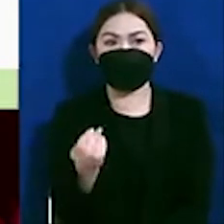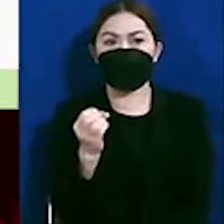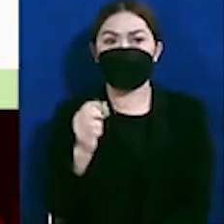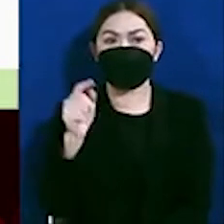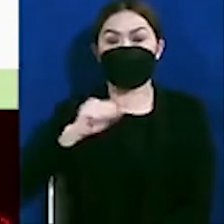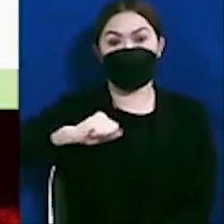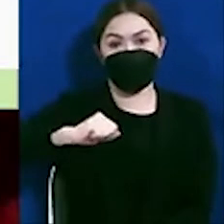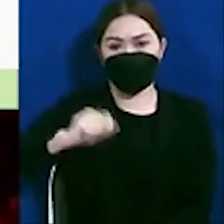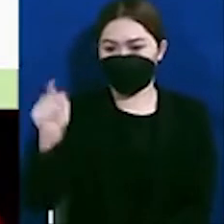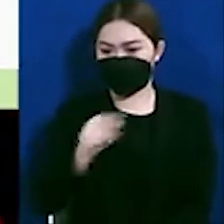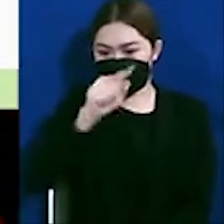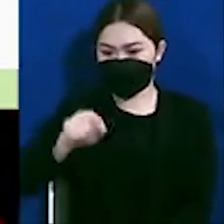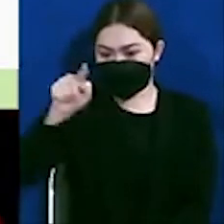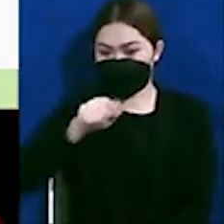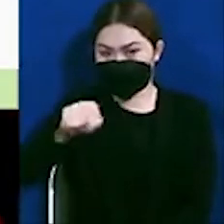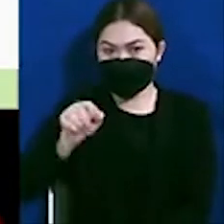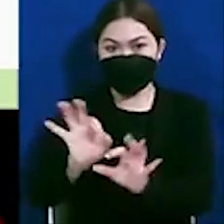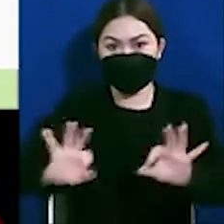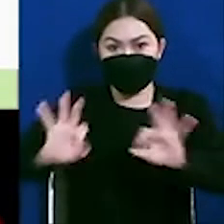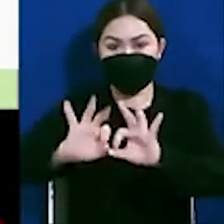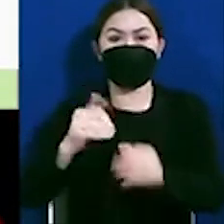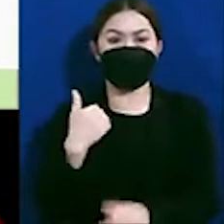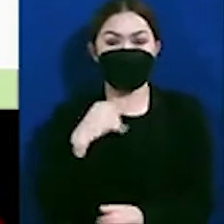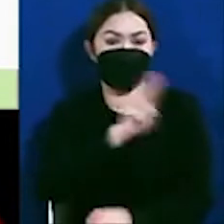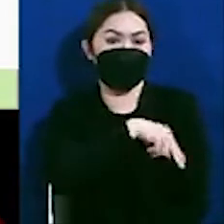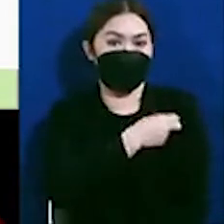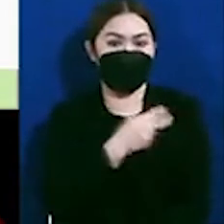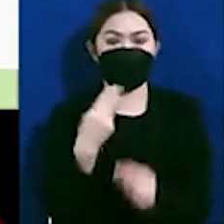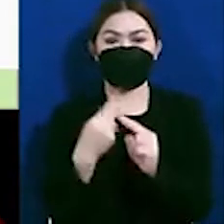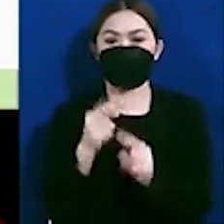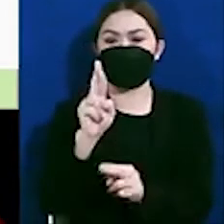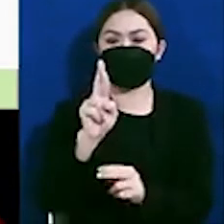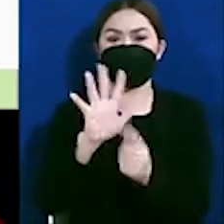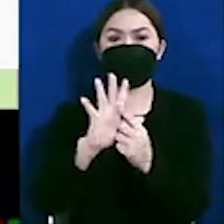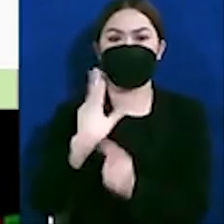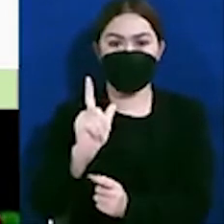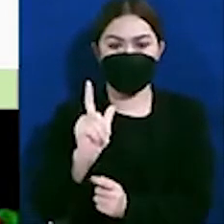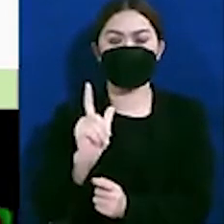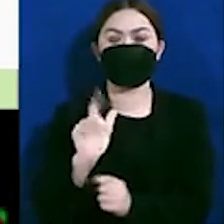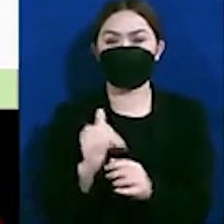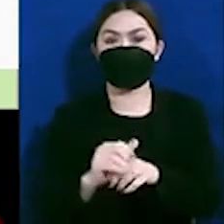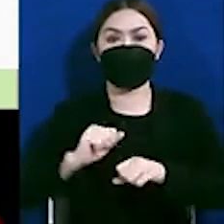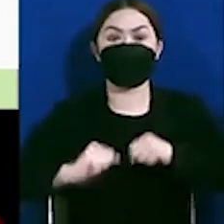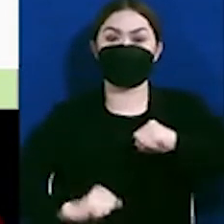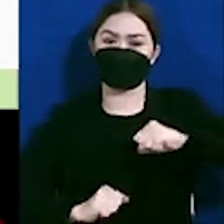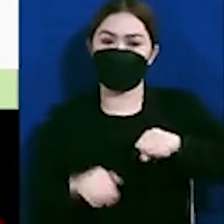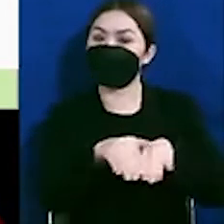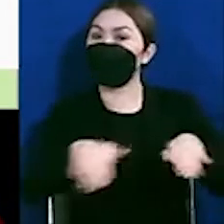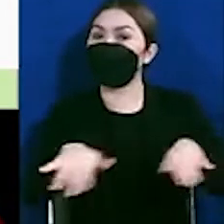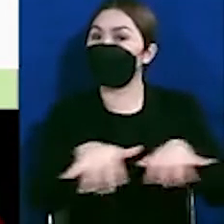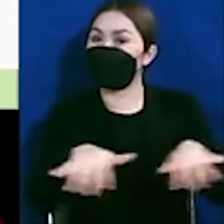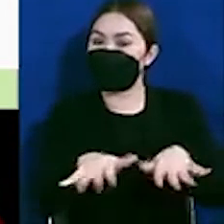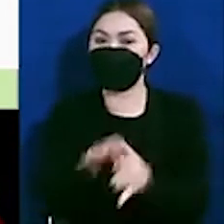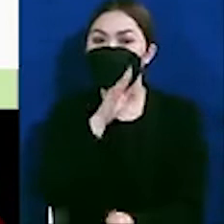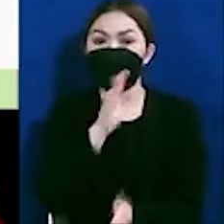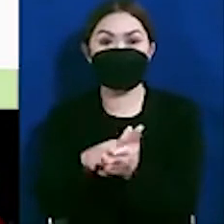ล่างขวามือคือว่าที่ราชวิธีเริ่มทำไปละเกณฑ์ซ้ายมือในเป็นเกณฑ์ทั่วๆไปแต่ความเป็นจริงแล้วเนี่ยต่อไปนี้ถ้า